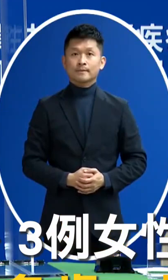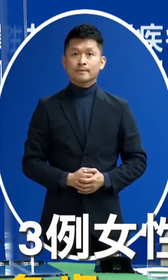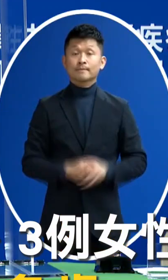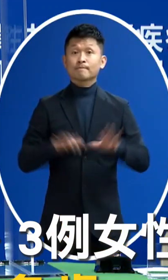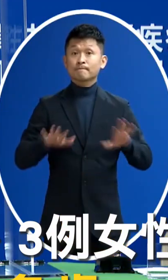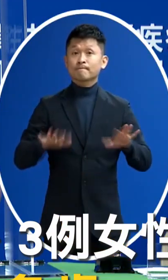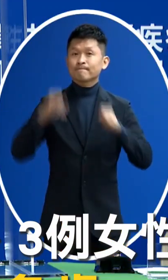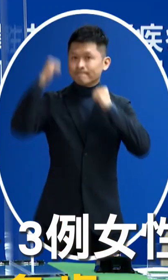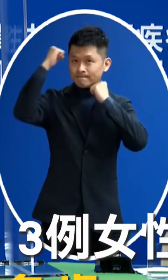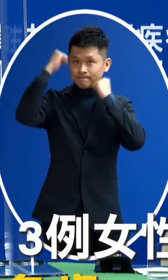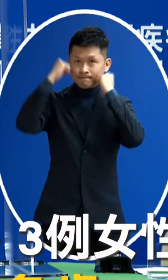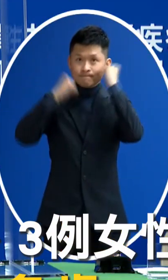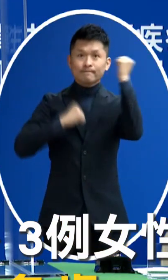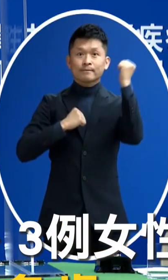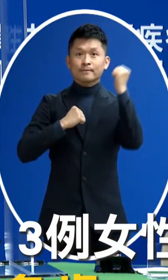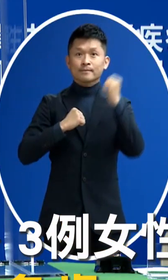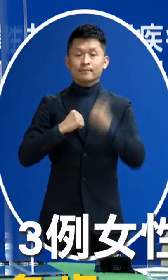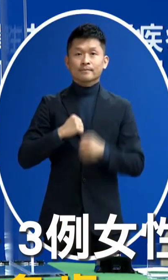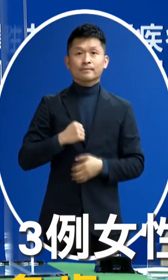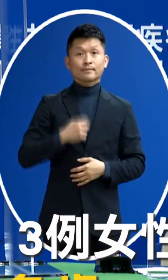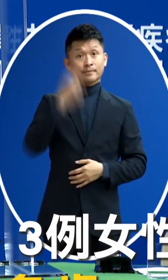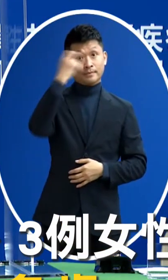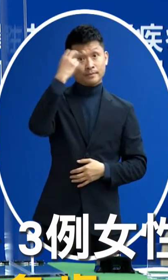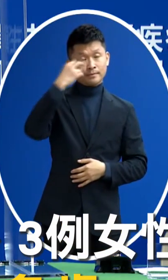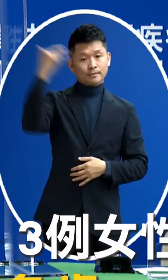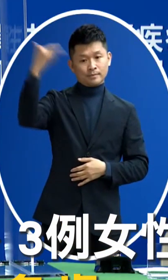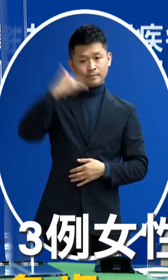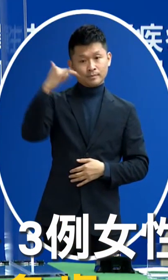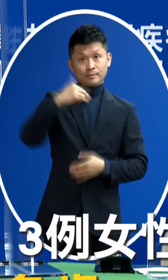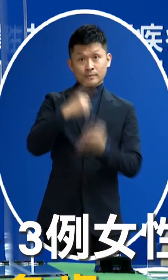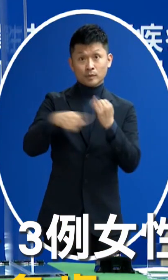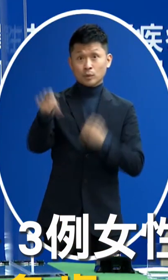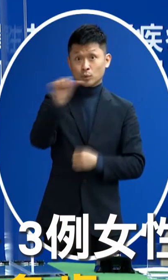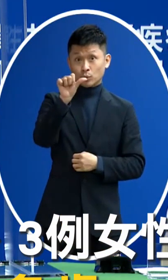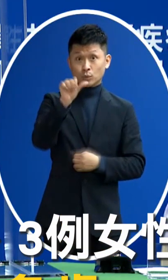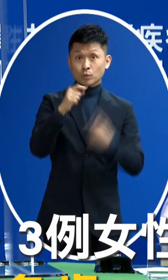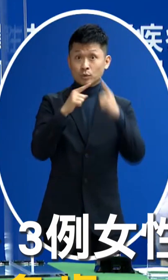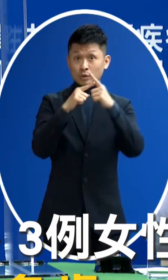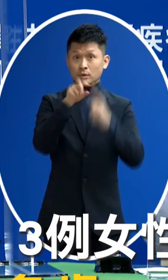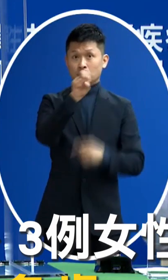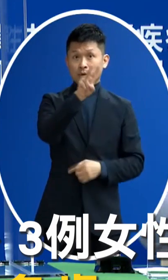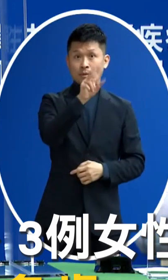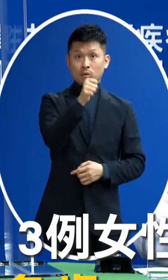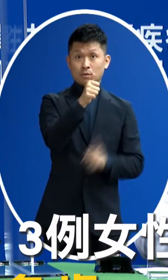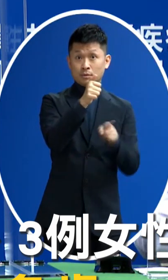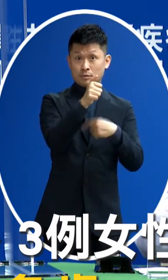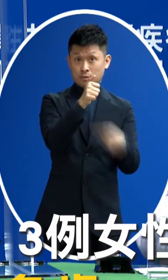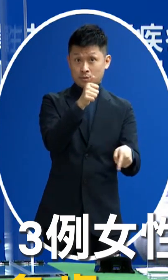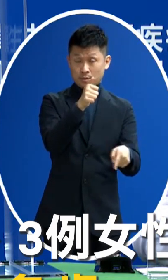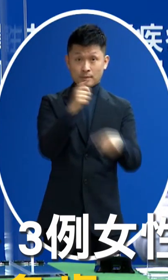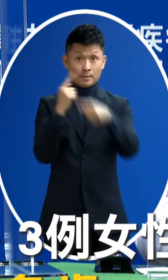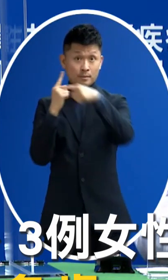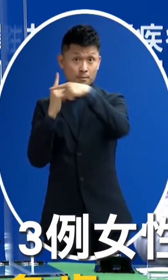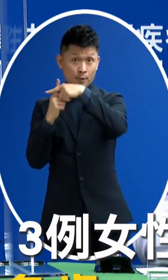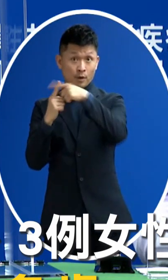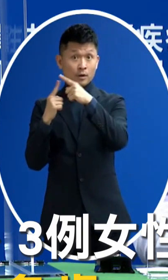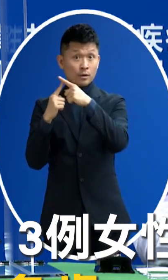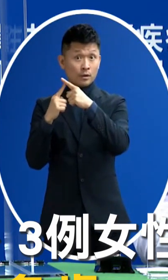那今天早上检查了5个航班，实际的人数是250人，